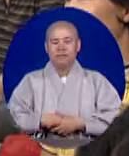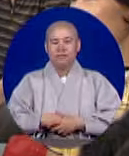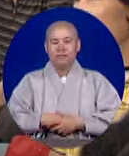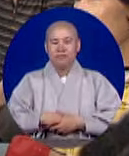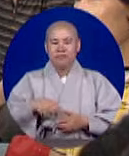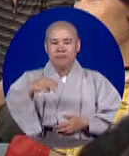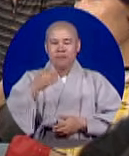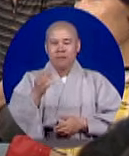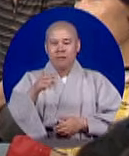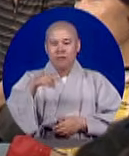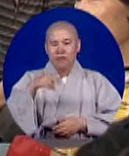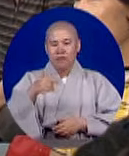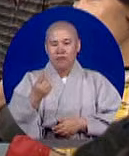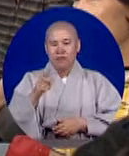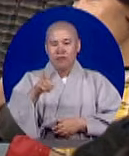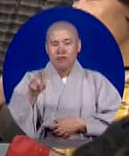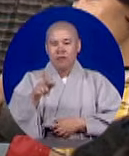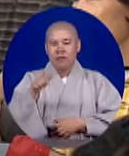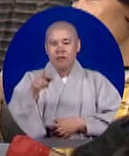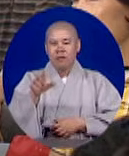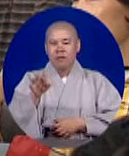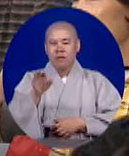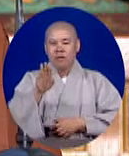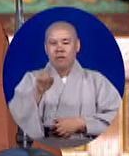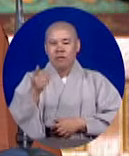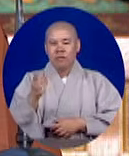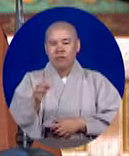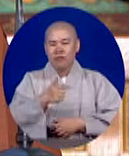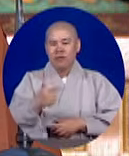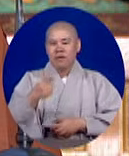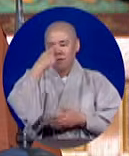통도사 경봉 큰 스님이 법문하실 때